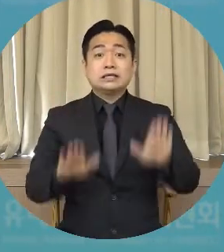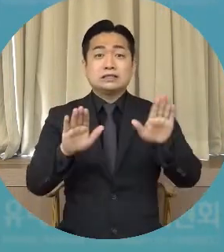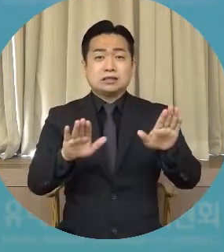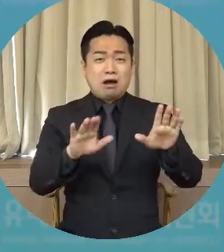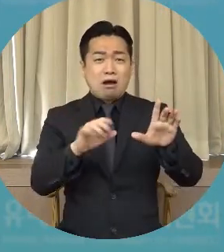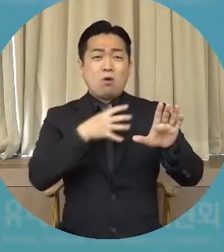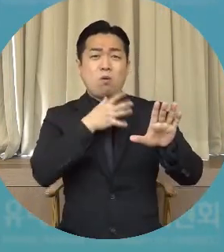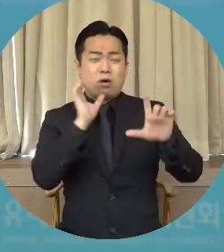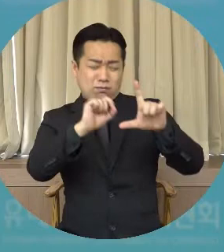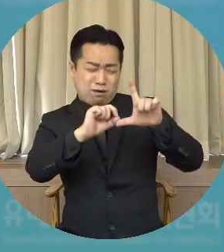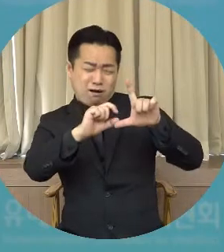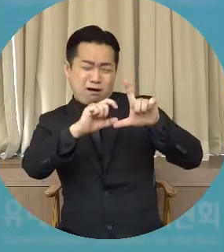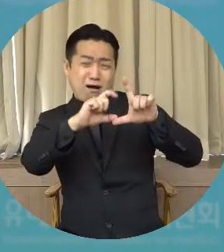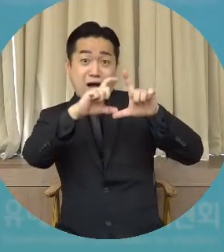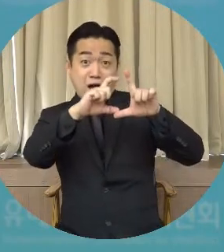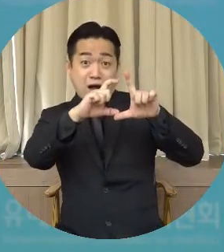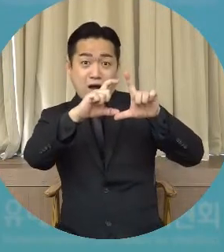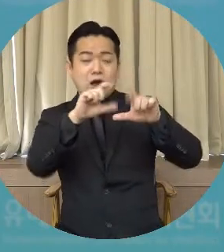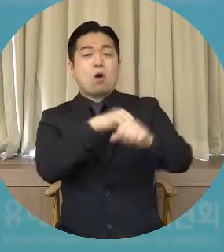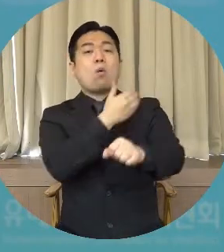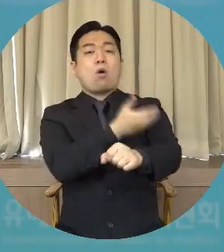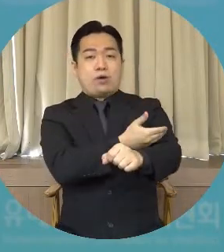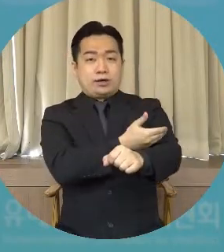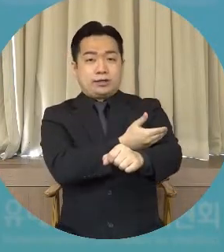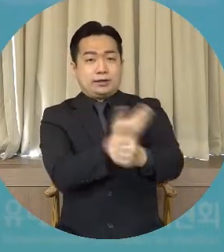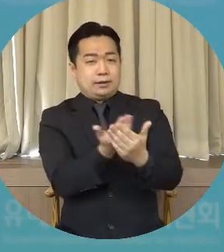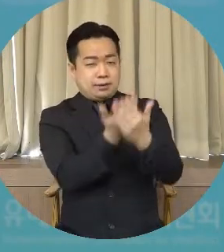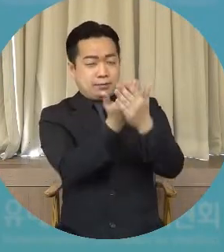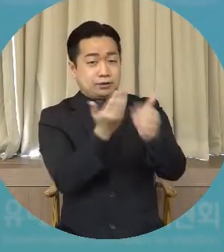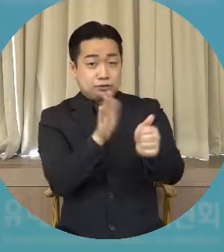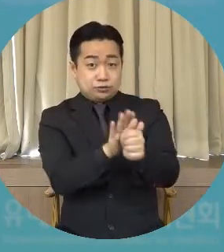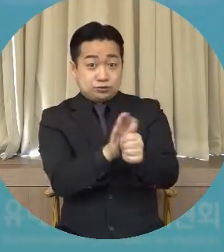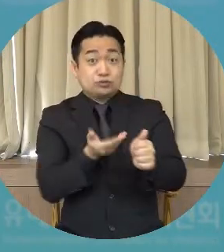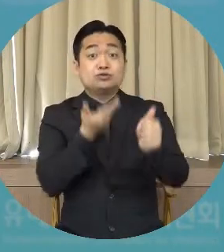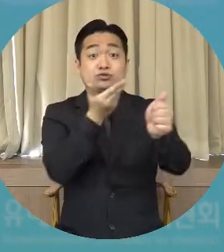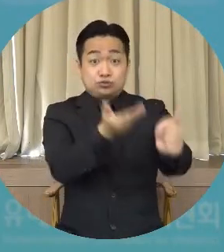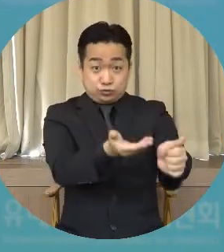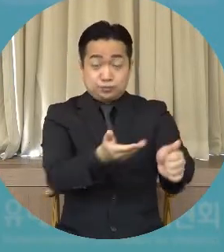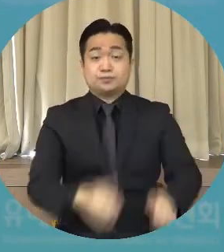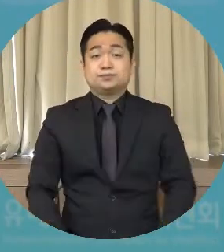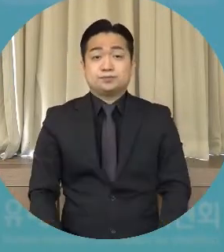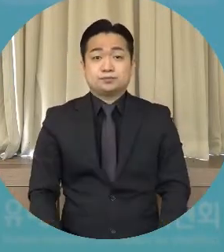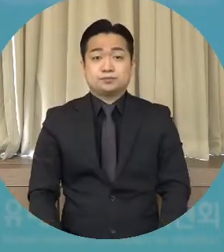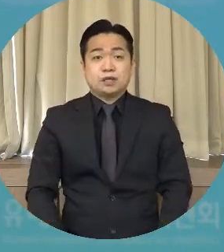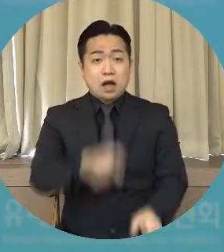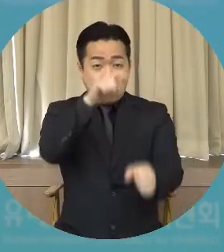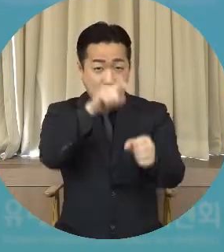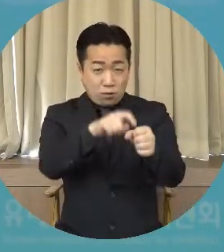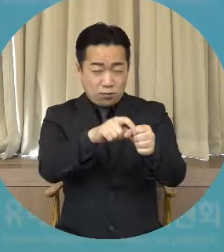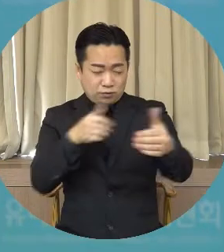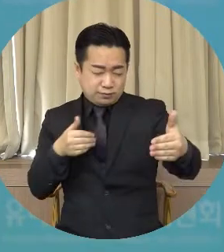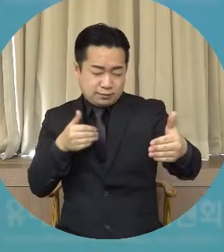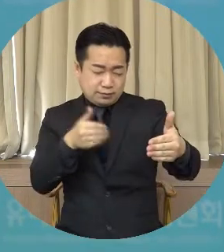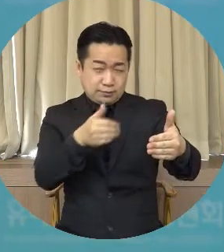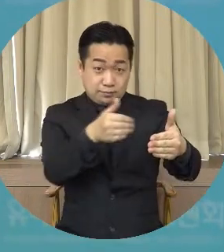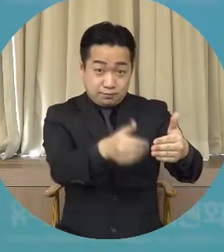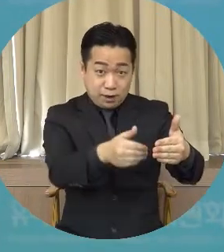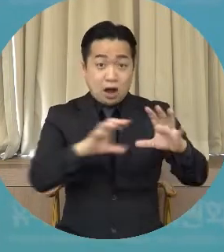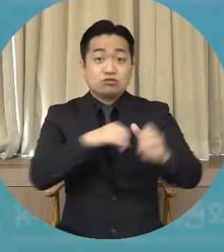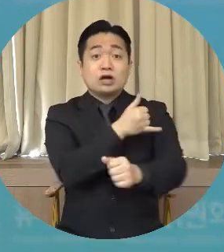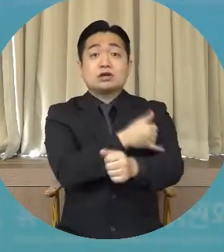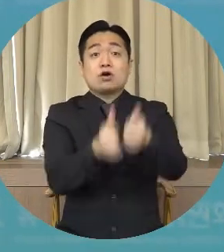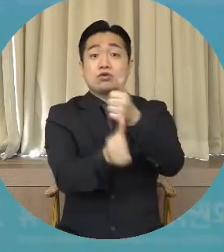사회 노인의 권리 강화를 제시했습니다. 이러한 목표를 달성하기 위해서